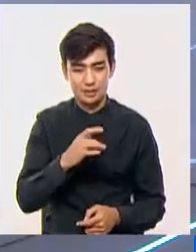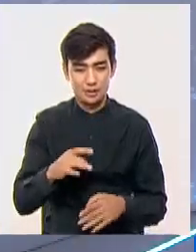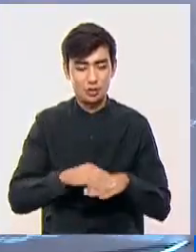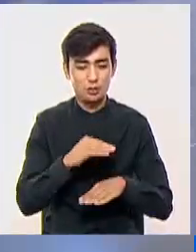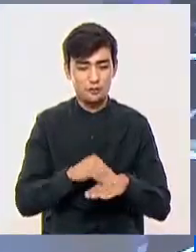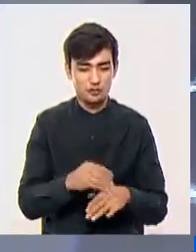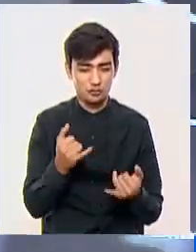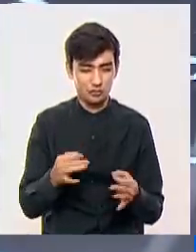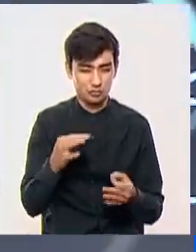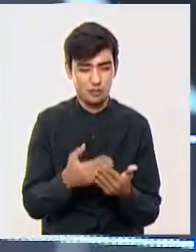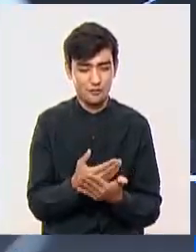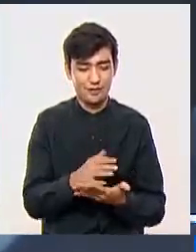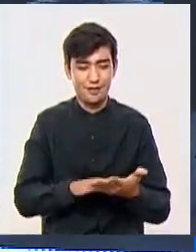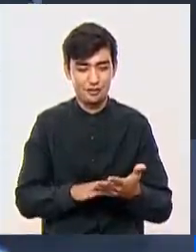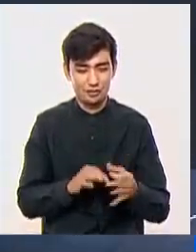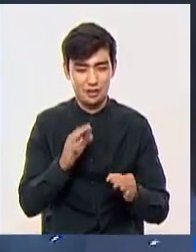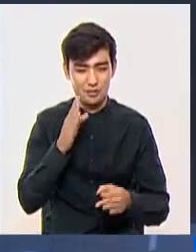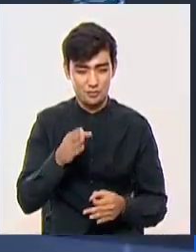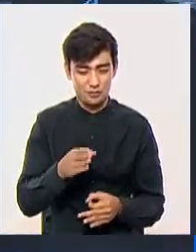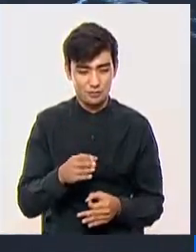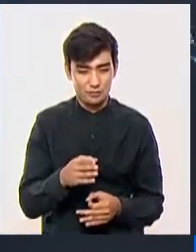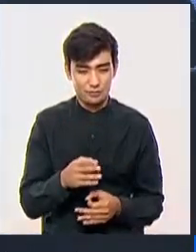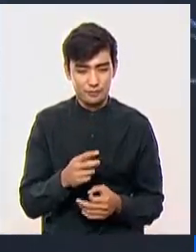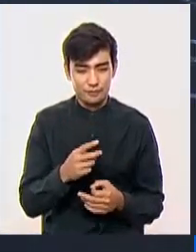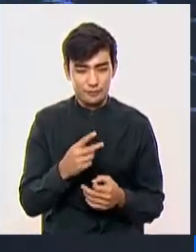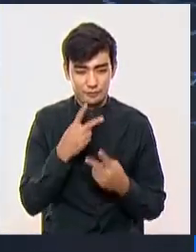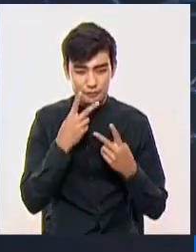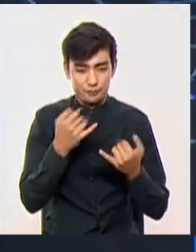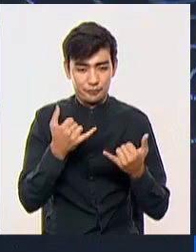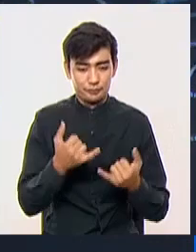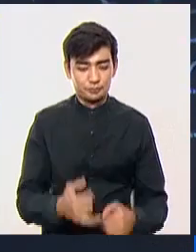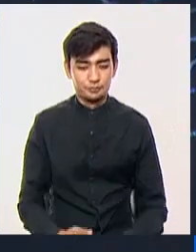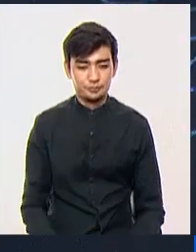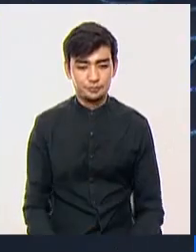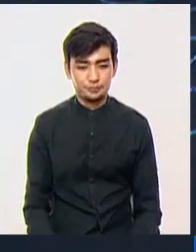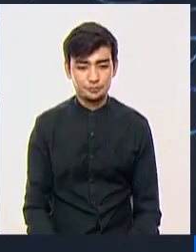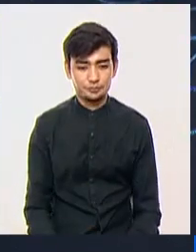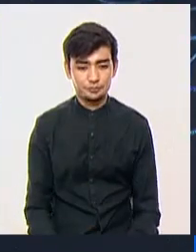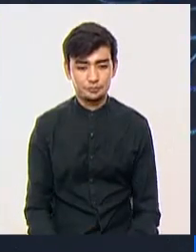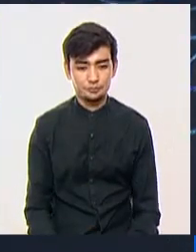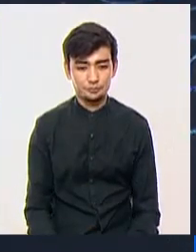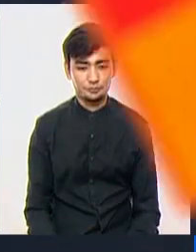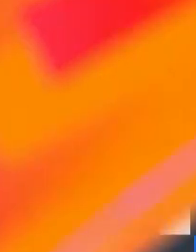Кеш жарык сәрсемге келип түскен ақпараттар легімен таныстыруды әрі қарай жалғастырамыз. Қазір көретіндеріңіз.